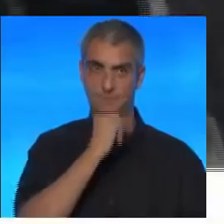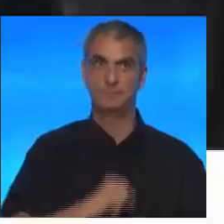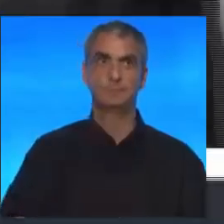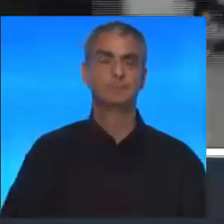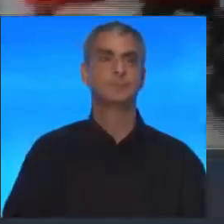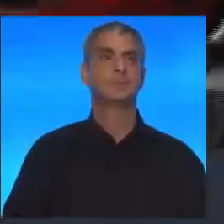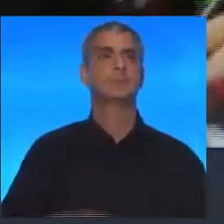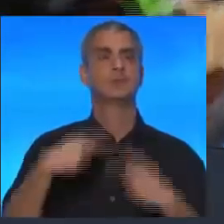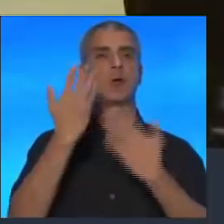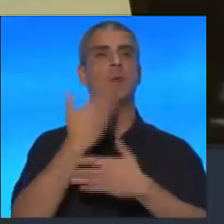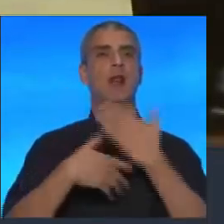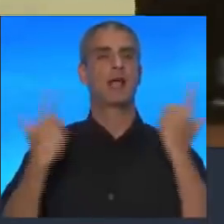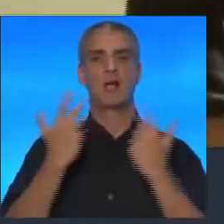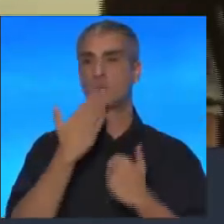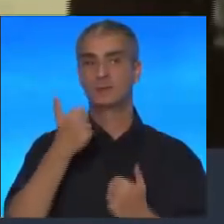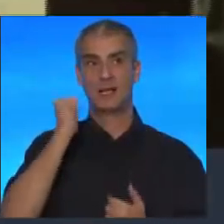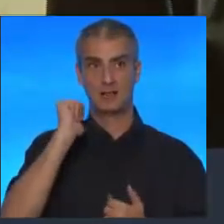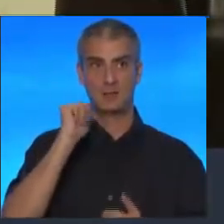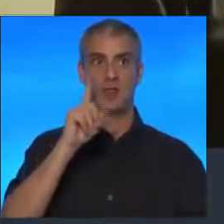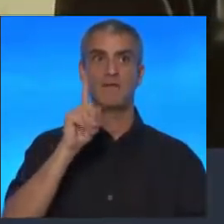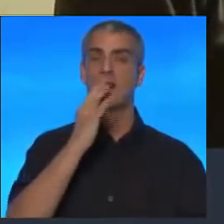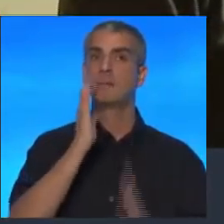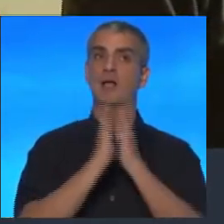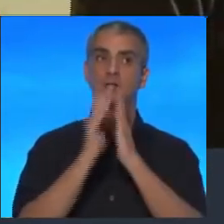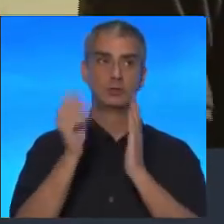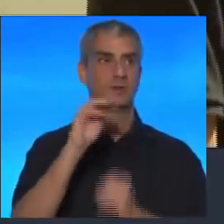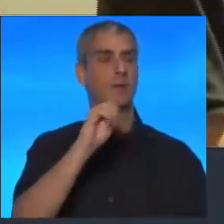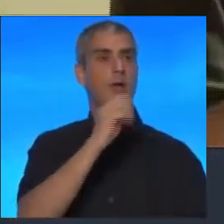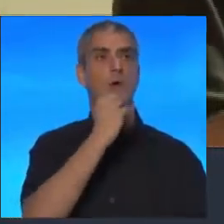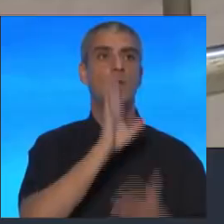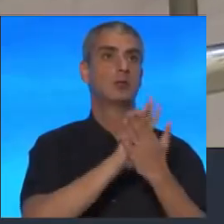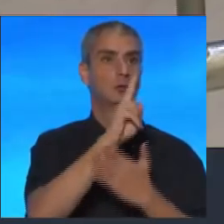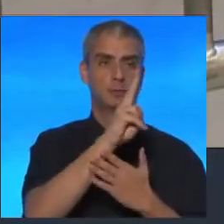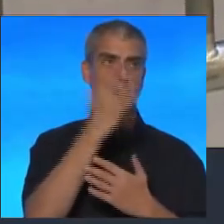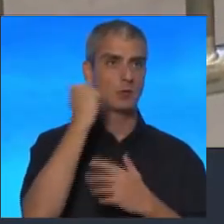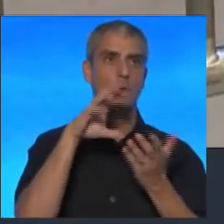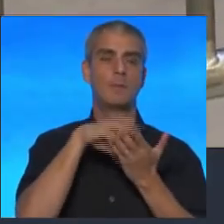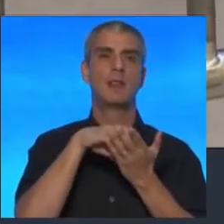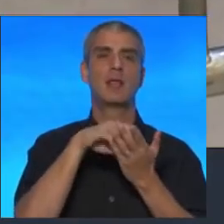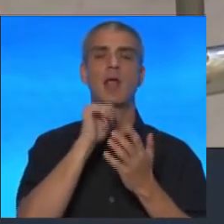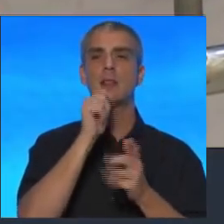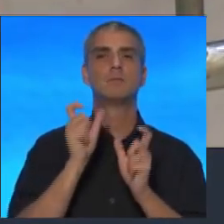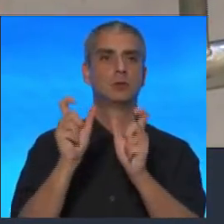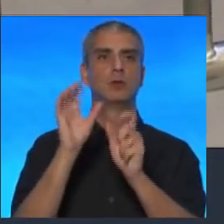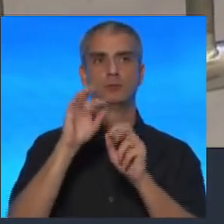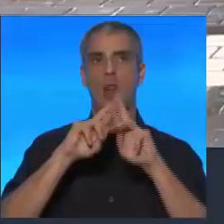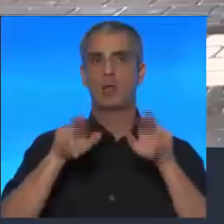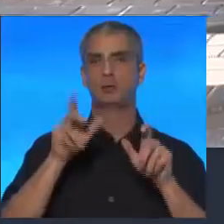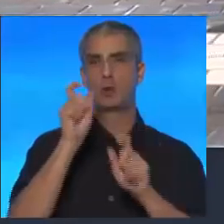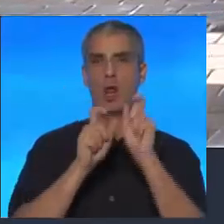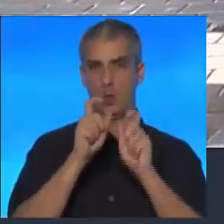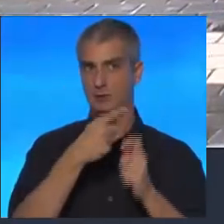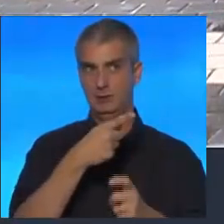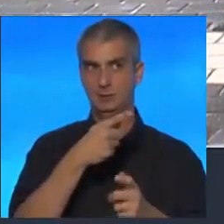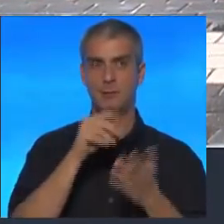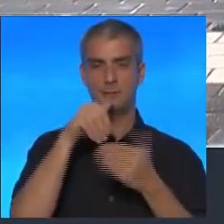יום העלייה שחגגו בישראל אתמול, ולריה בת 16 ומרקו בן 12 בילו במתקן מסורבים של רשות האוכלוסין והגירה